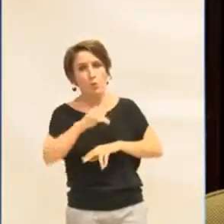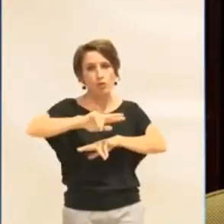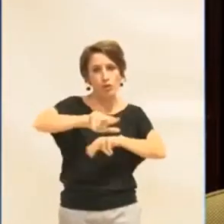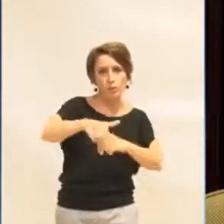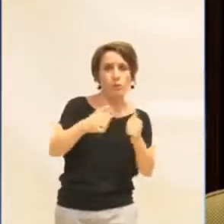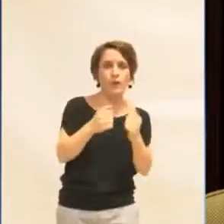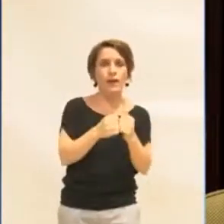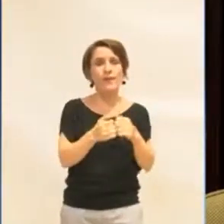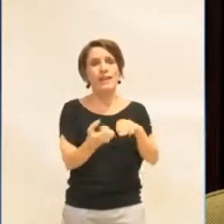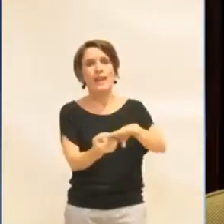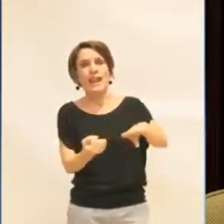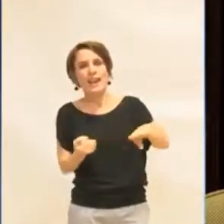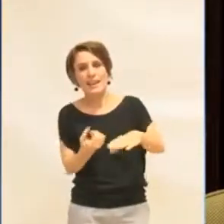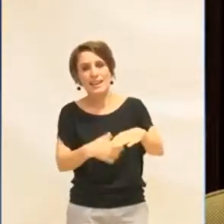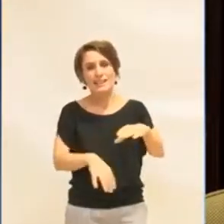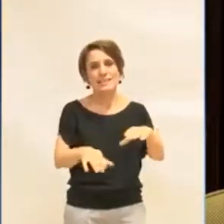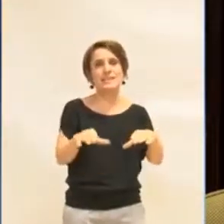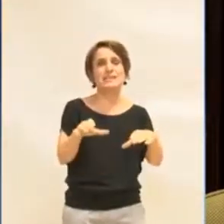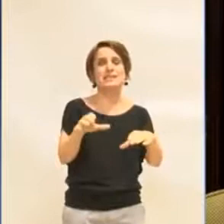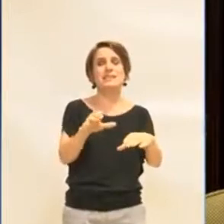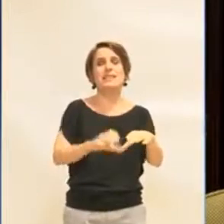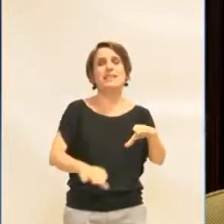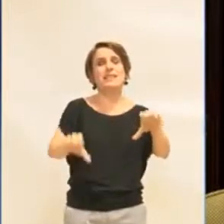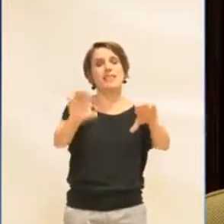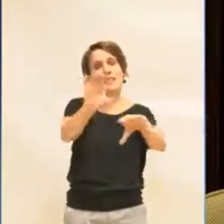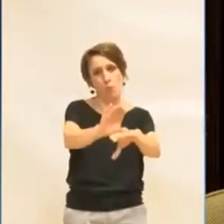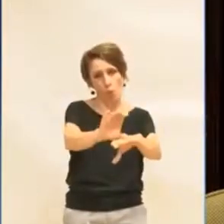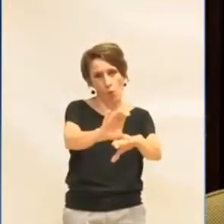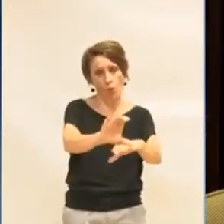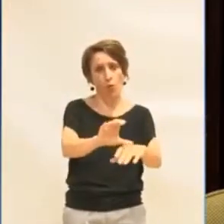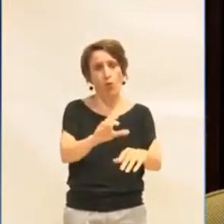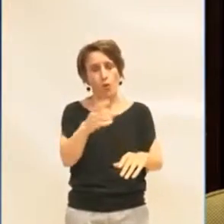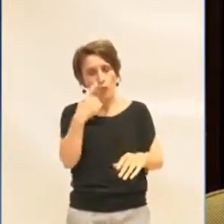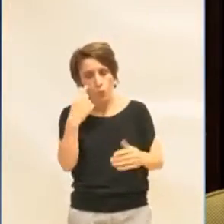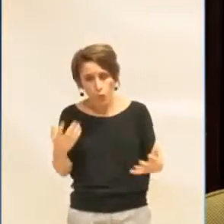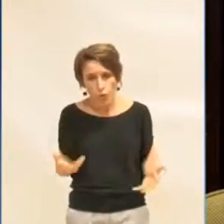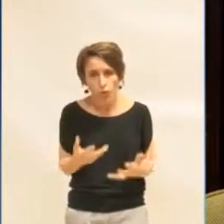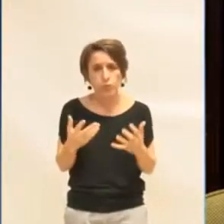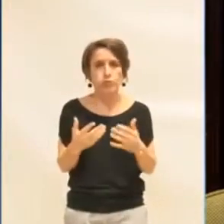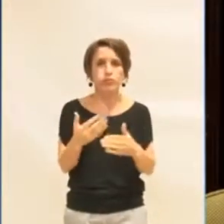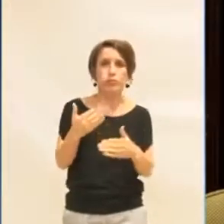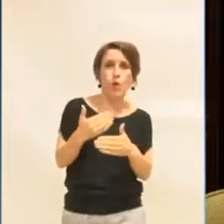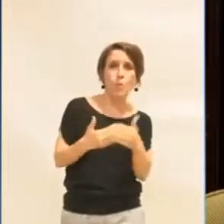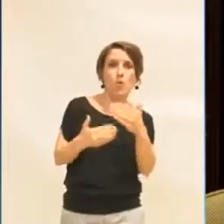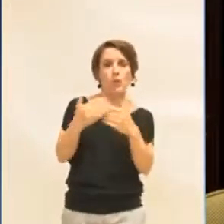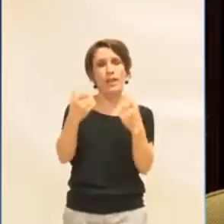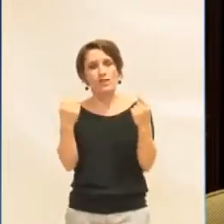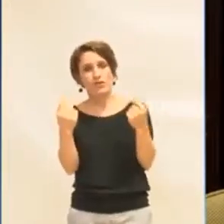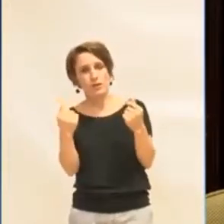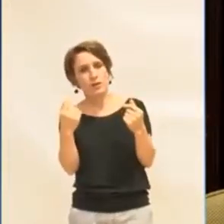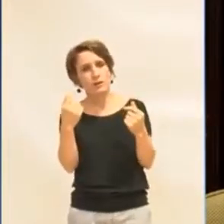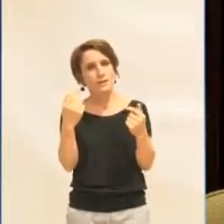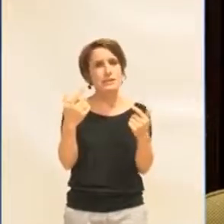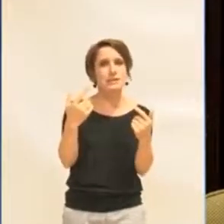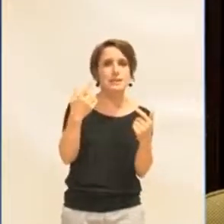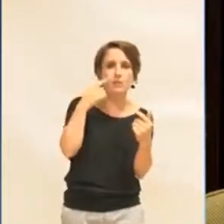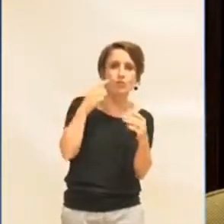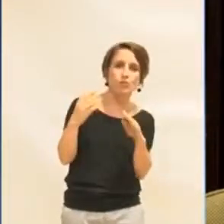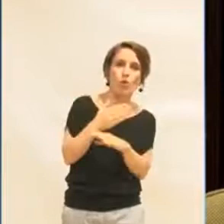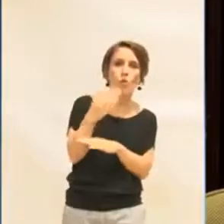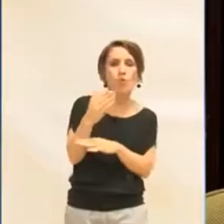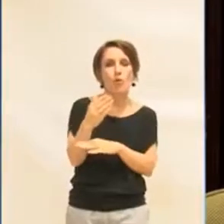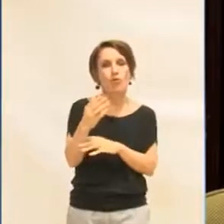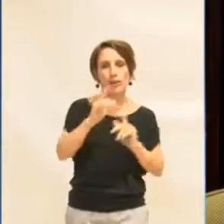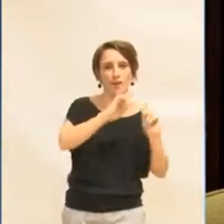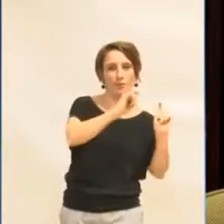des dépôts afin de soutenir des montages financiers des projets qui ont été reconnus dans le cadre de graines de